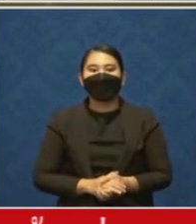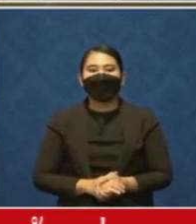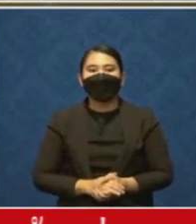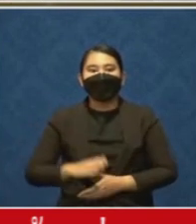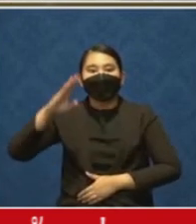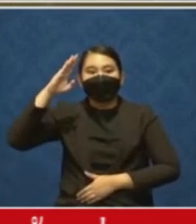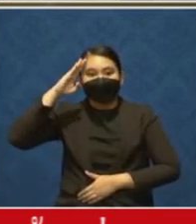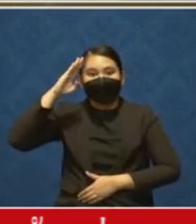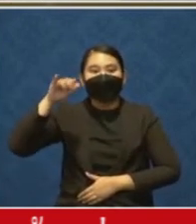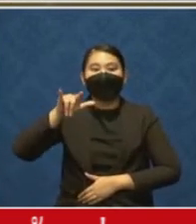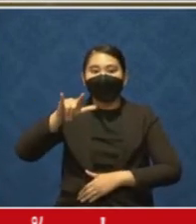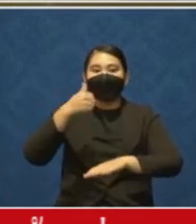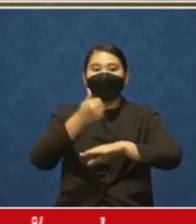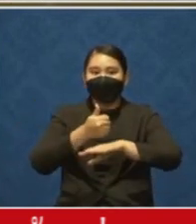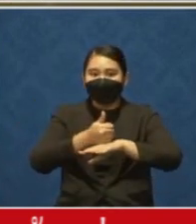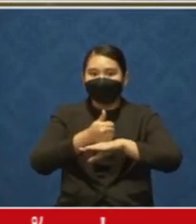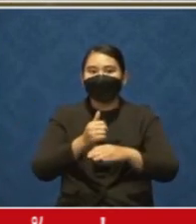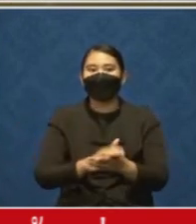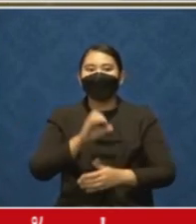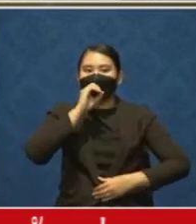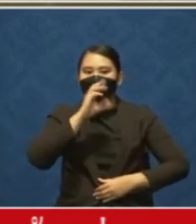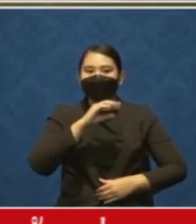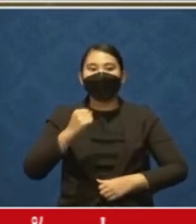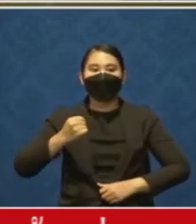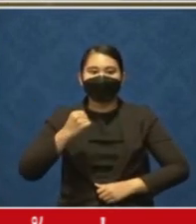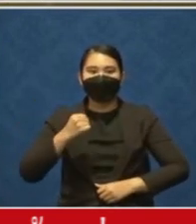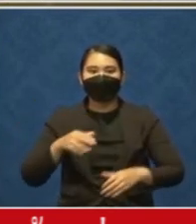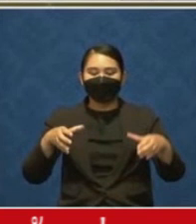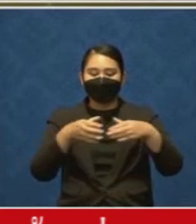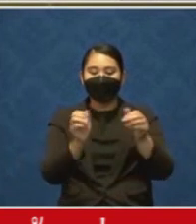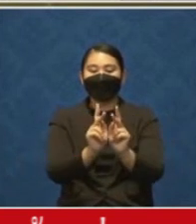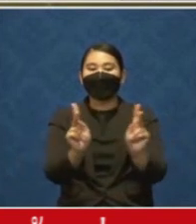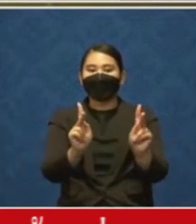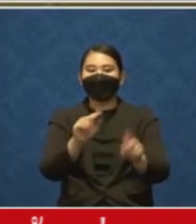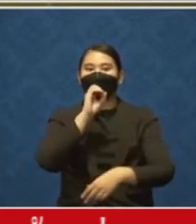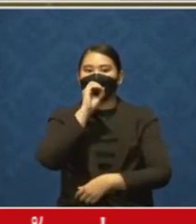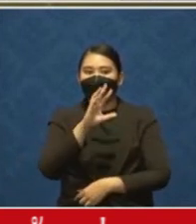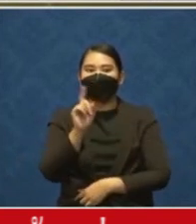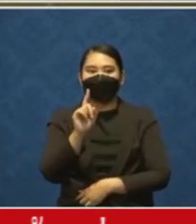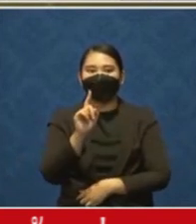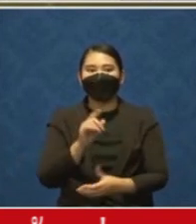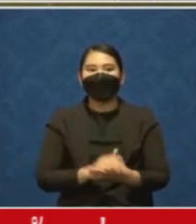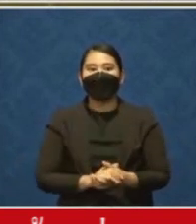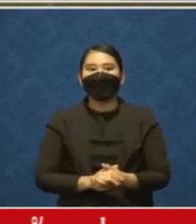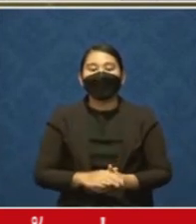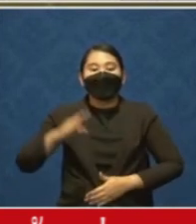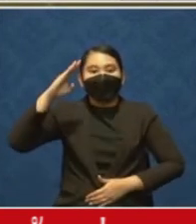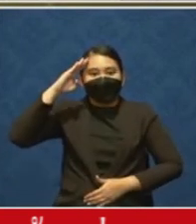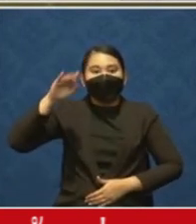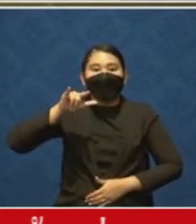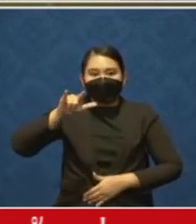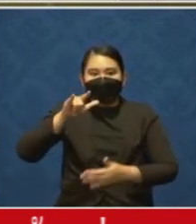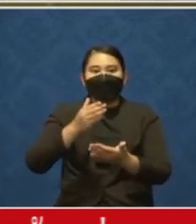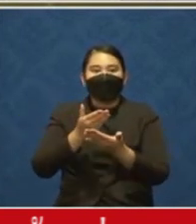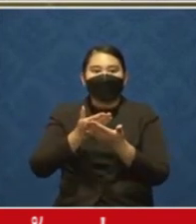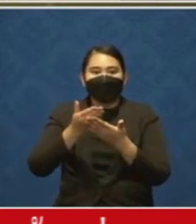พลอากาศเอกนภาเดชทูปเตมีผู้บัญชาการทหารอากาศยืนยันต่อคณะกรรมาธิการงบประมาณว่ากองทัพอากาศ